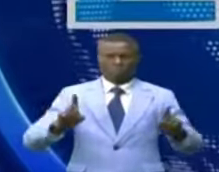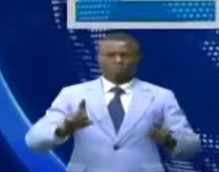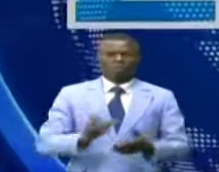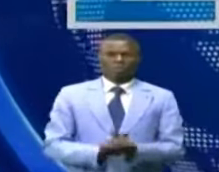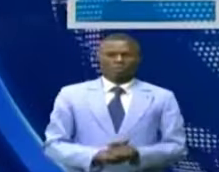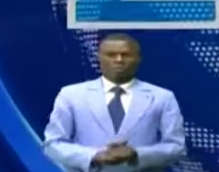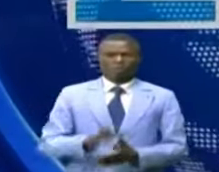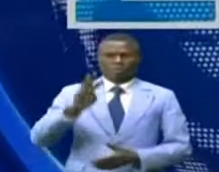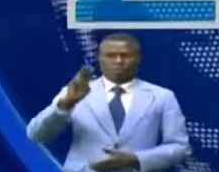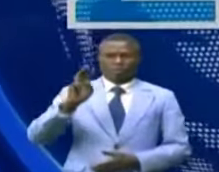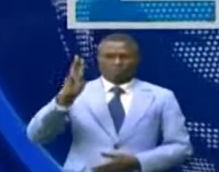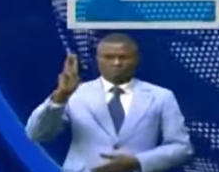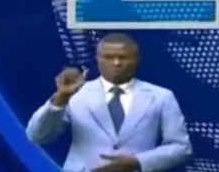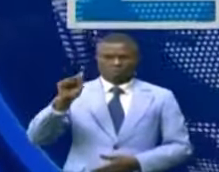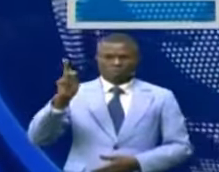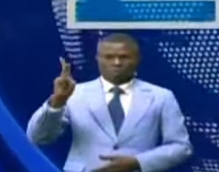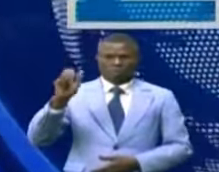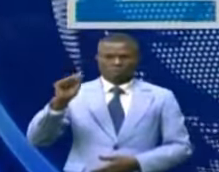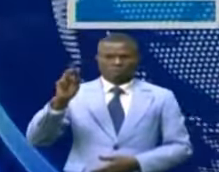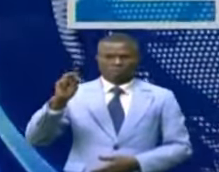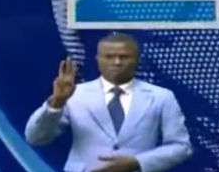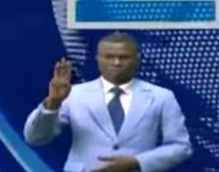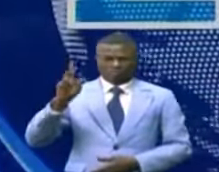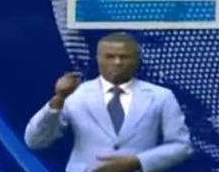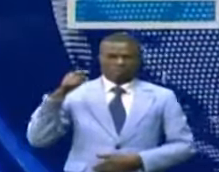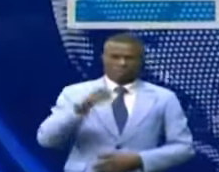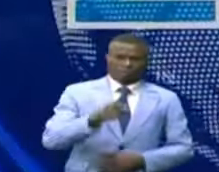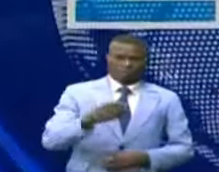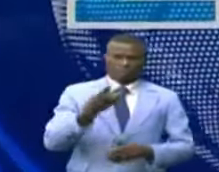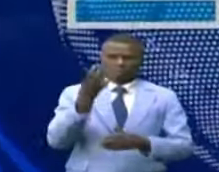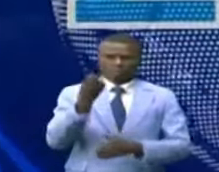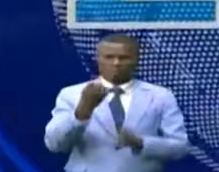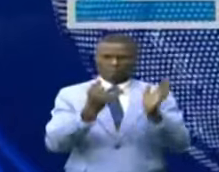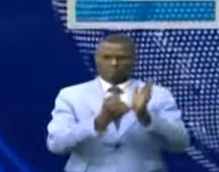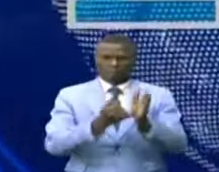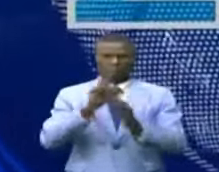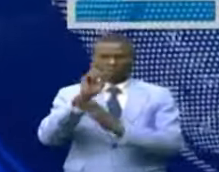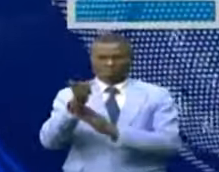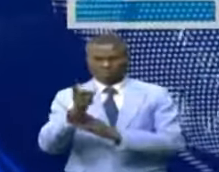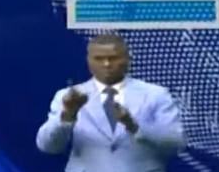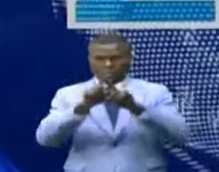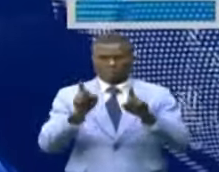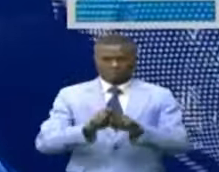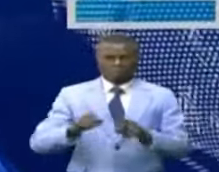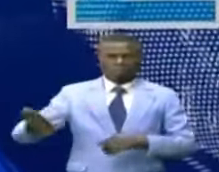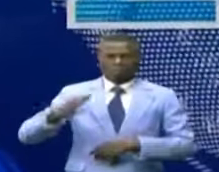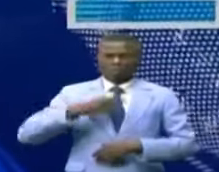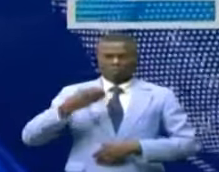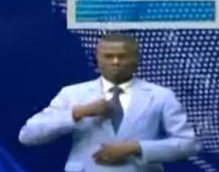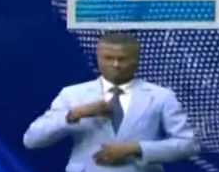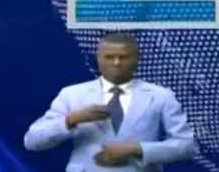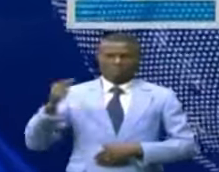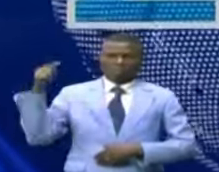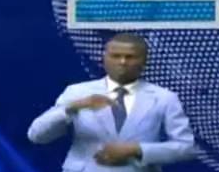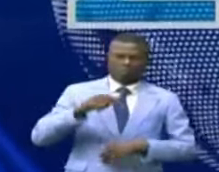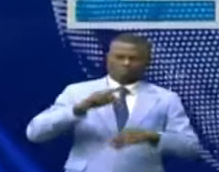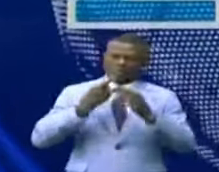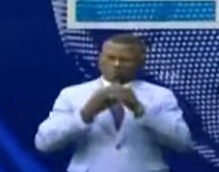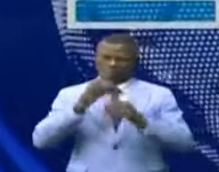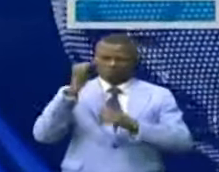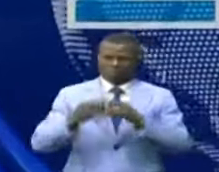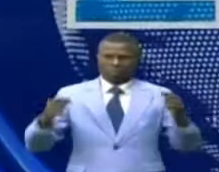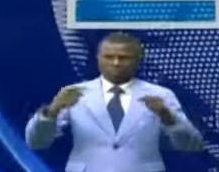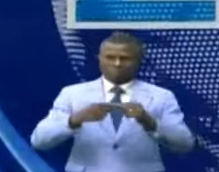République démocratique du Congo et Wood à la 91e minute pour la Nouvelle-Zélande. Le deuxième match des Léopards aura lieu